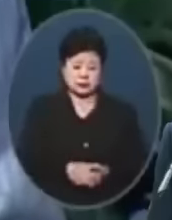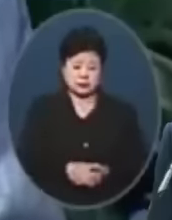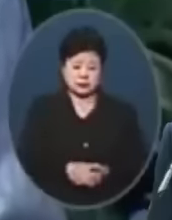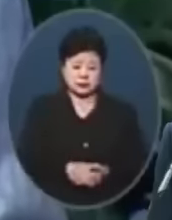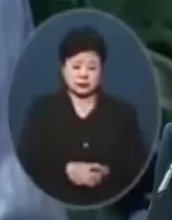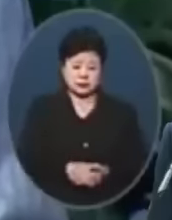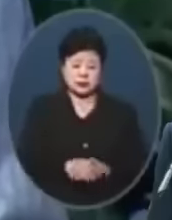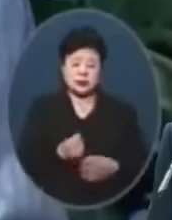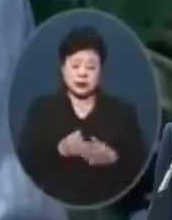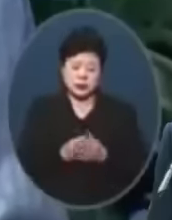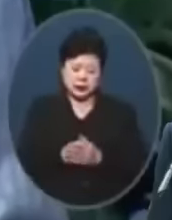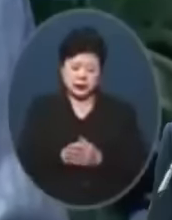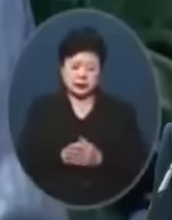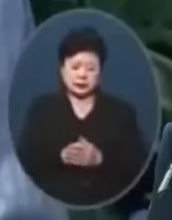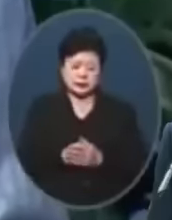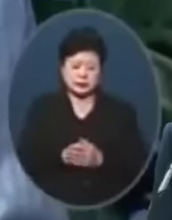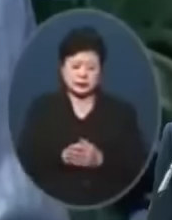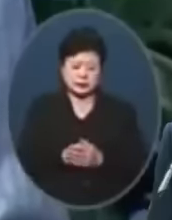그러니